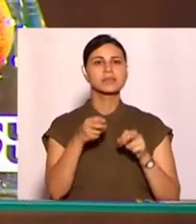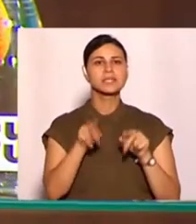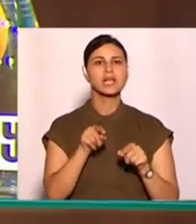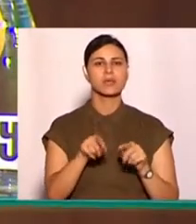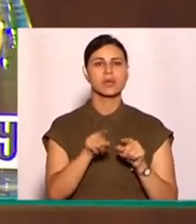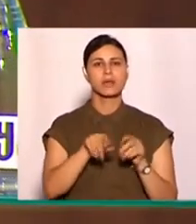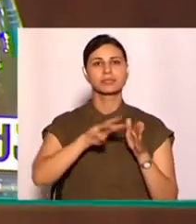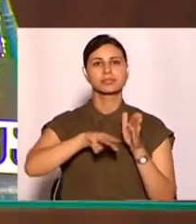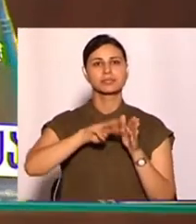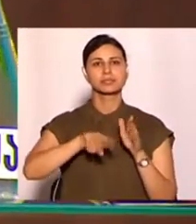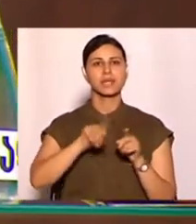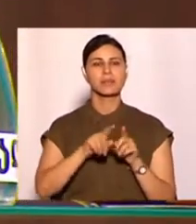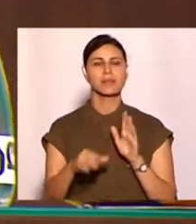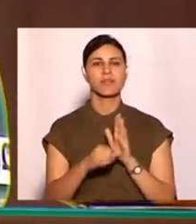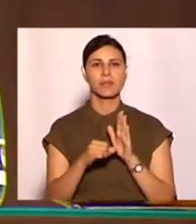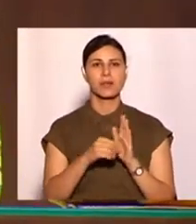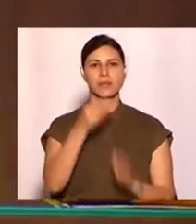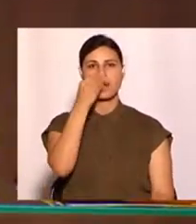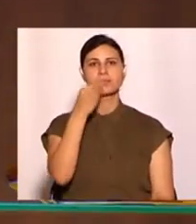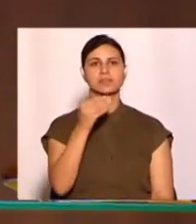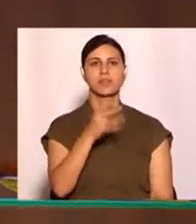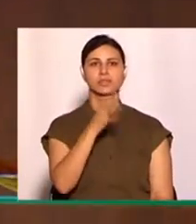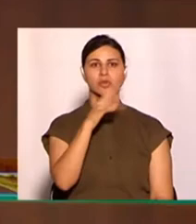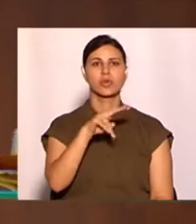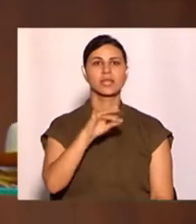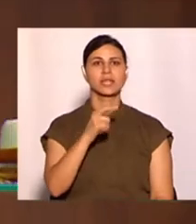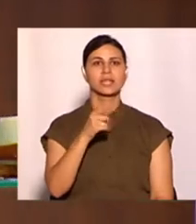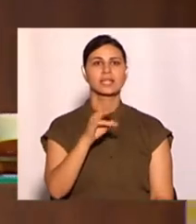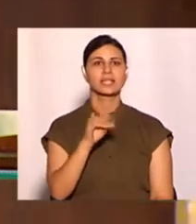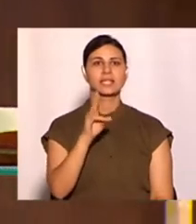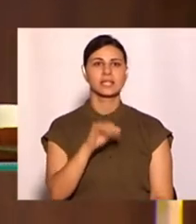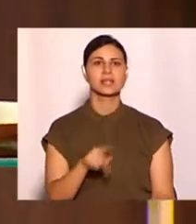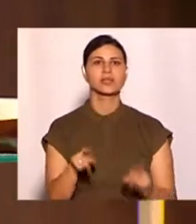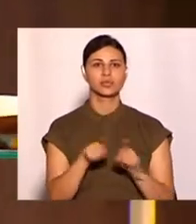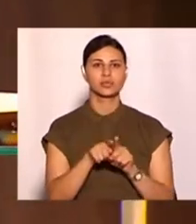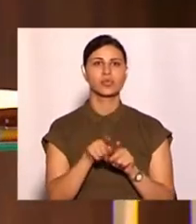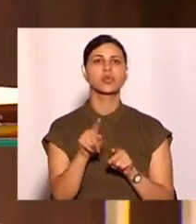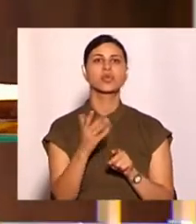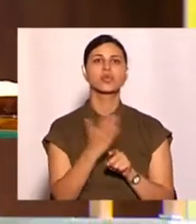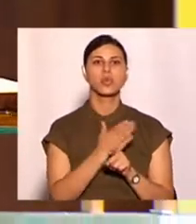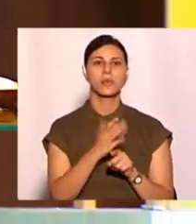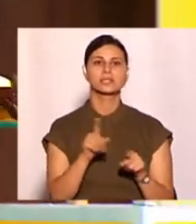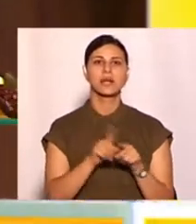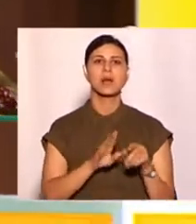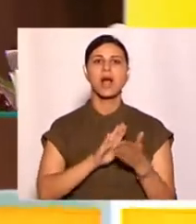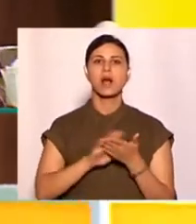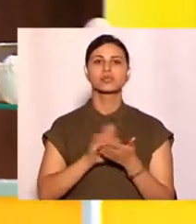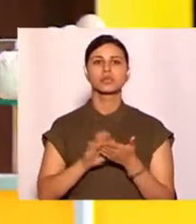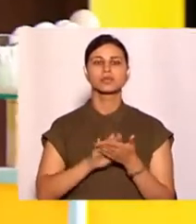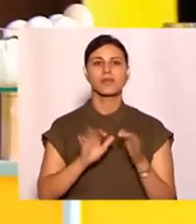არის აგრეთვე მწვანილის გამოყენების შემთხვევაში ლიგნინები, ანუ ისეთი მცენარეული ბოჭკო, რომელიც ასუფთავებს